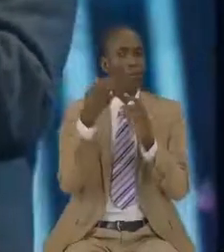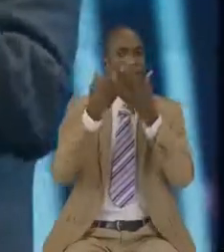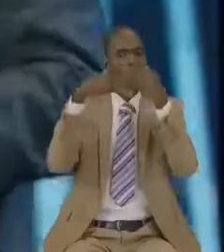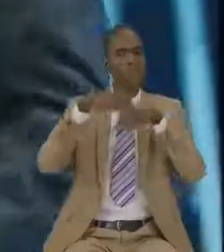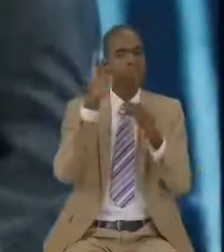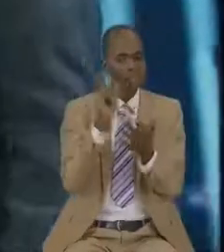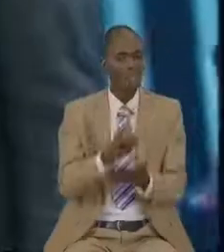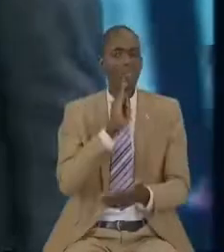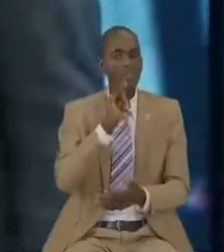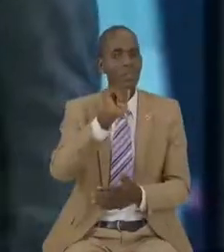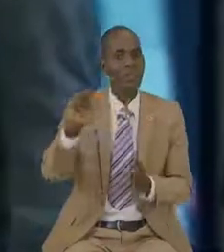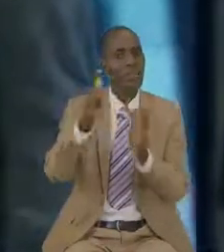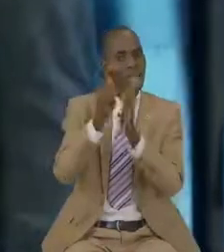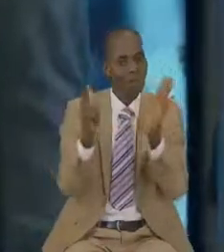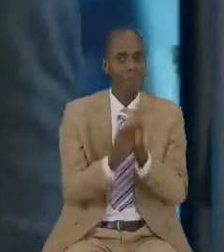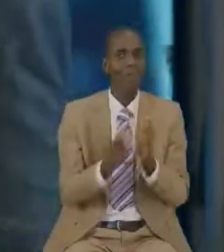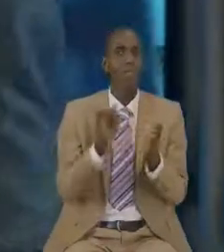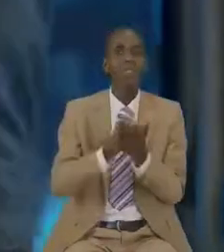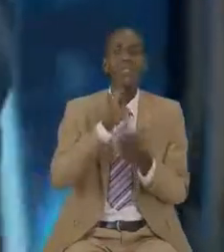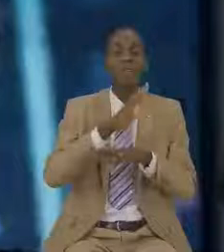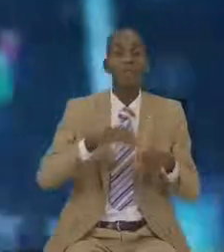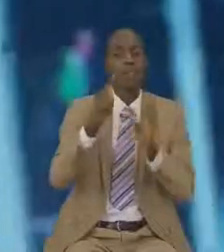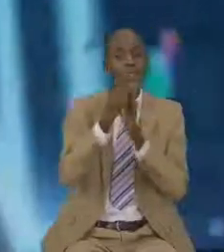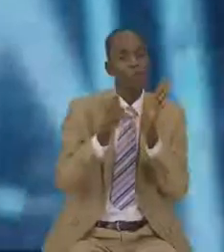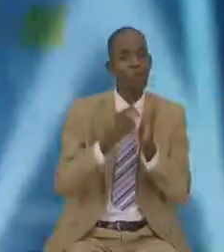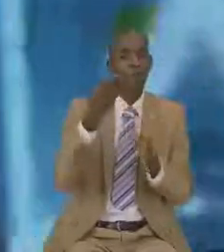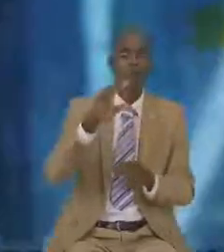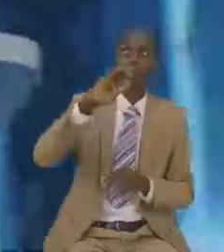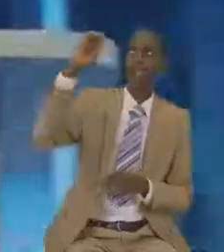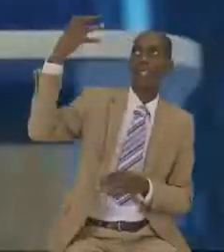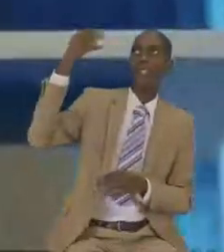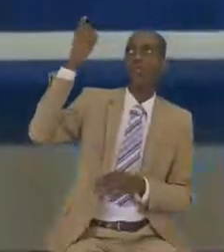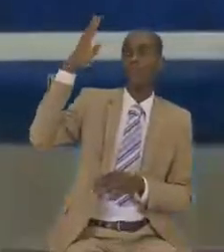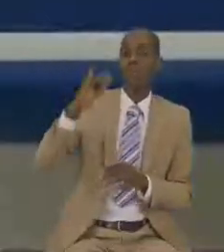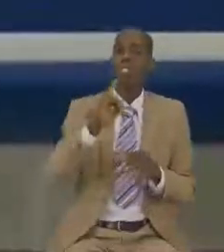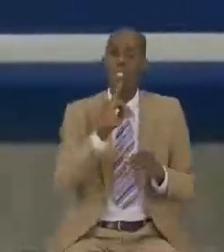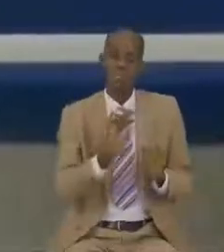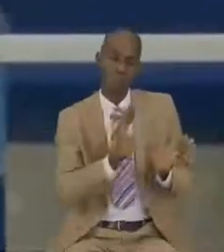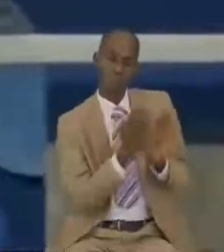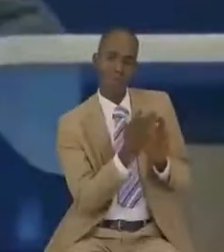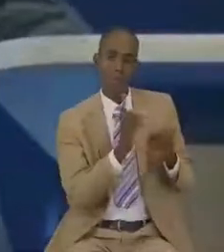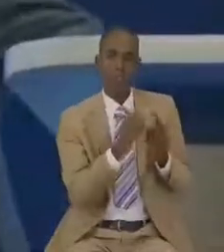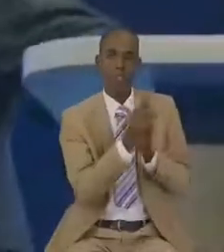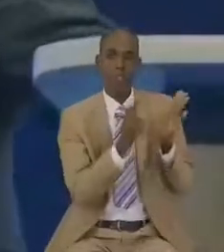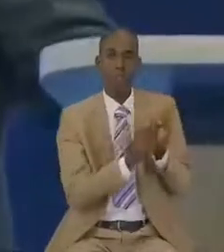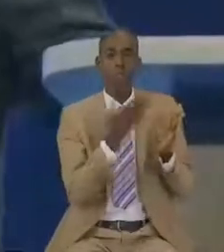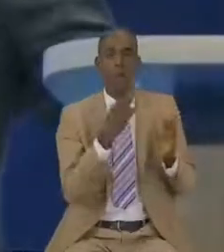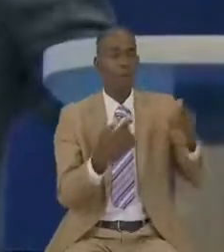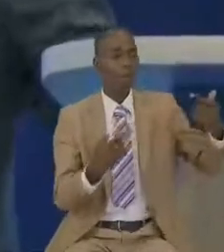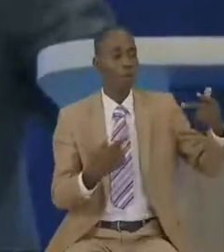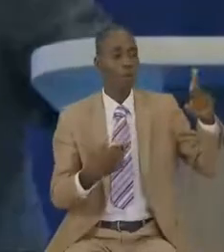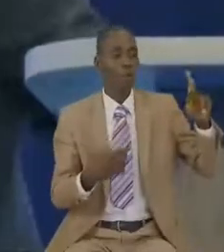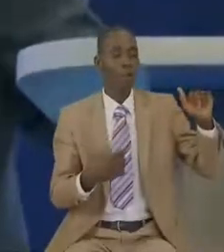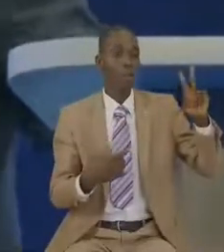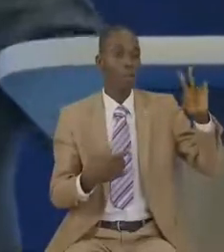C'est la loi de la grâce de Dieu, similaire à la loi de la gravité. Tout ce que tu lances en haut